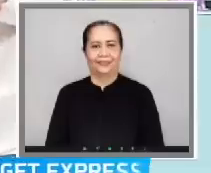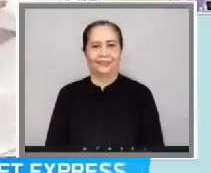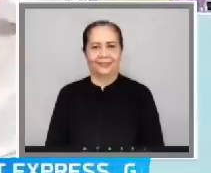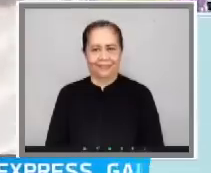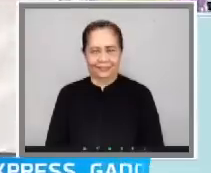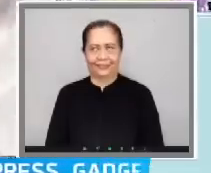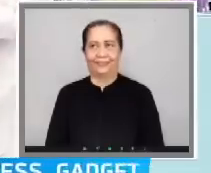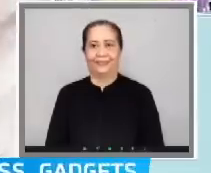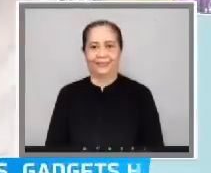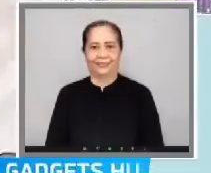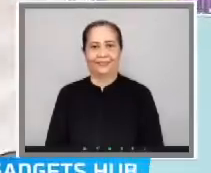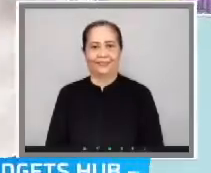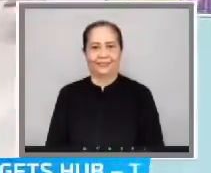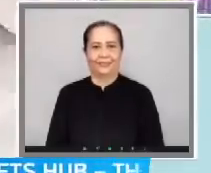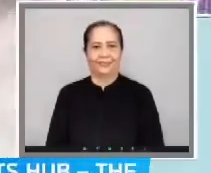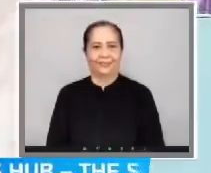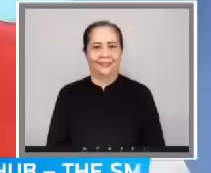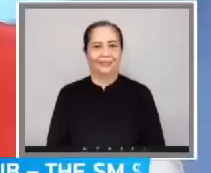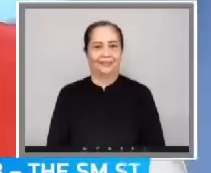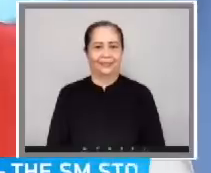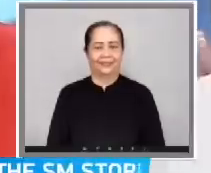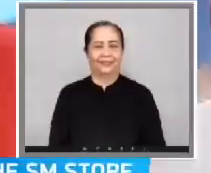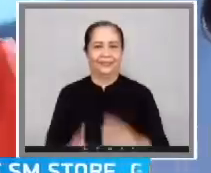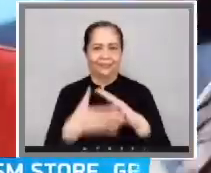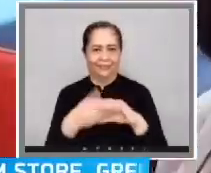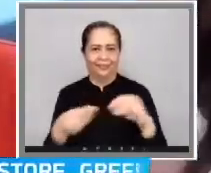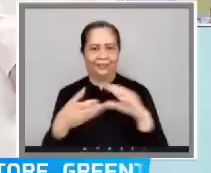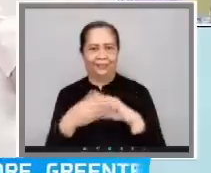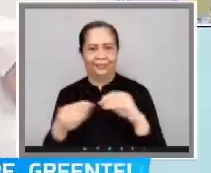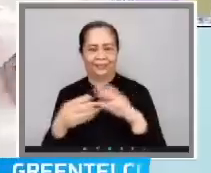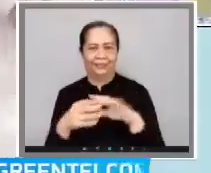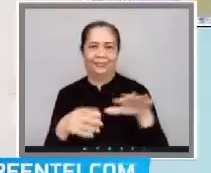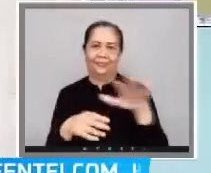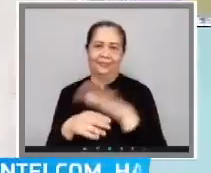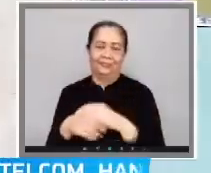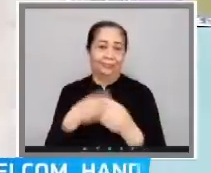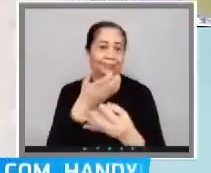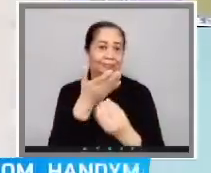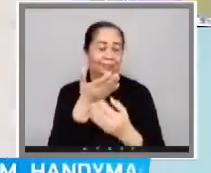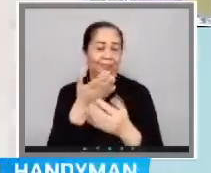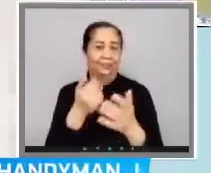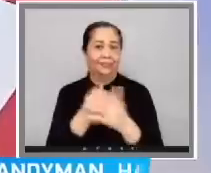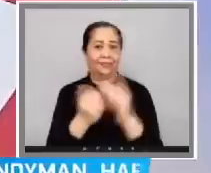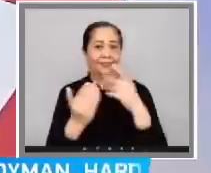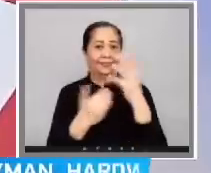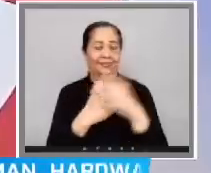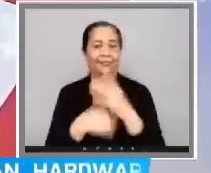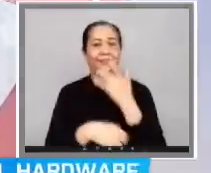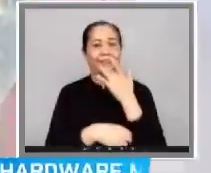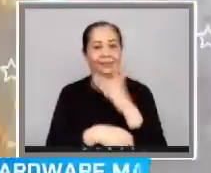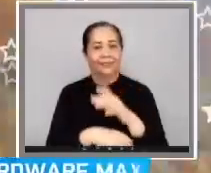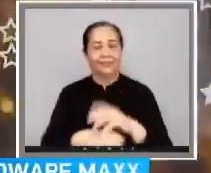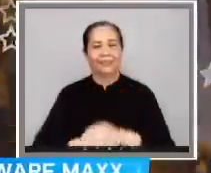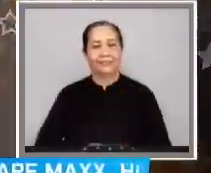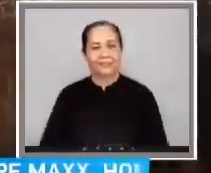Mula sa fun kwentuhan at kulitan sa kanilang cooking talk show na Sarap Liba.